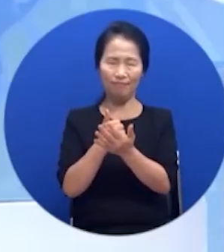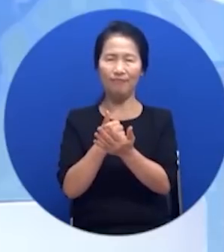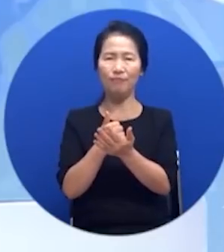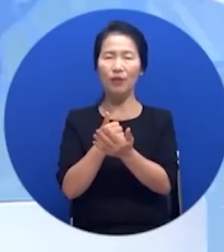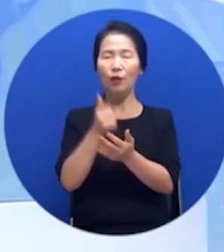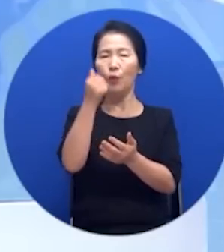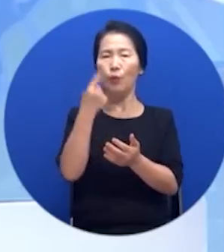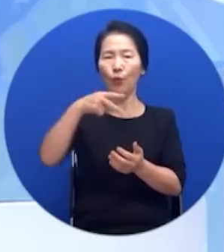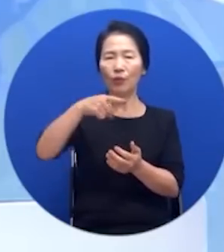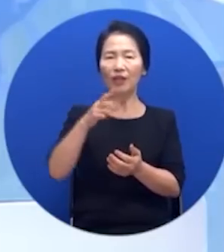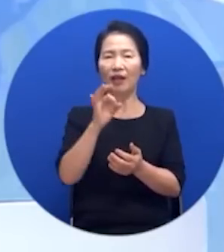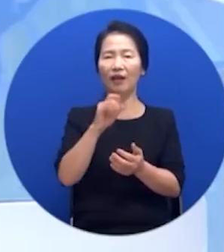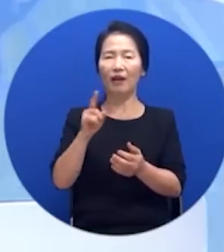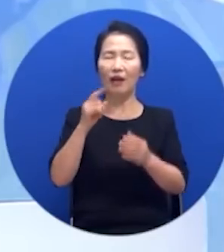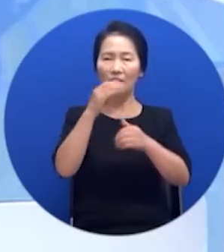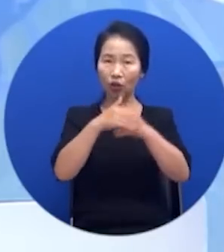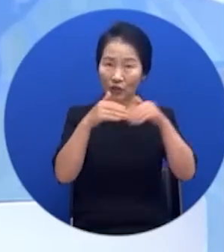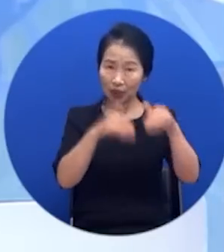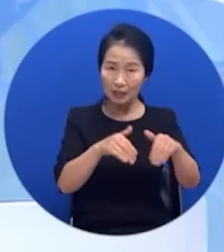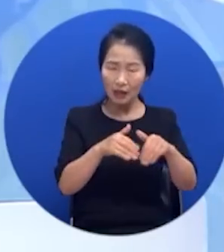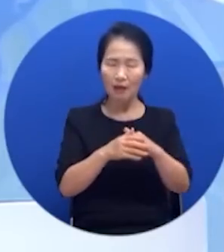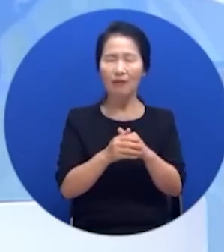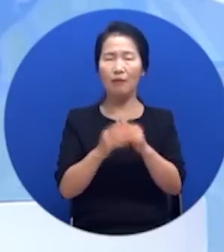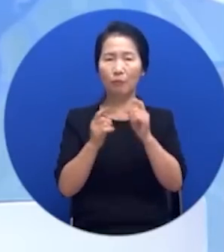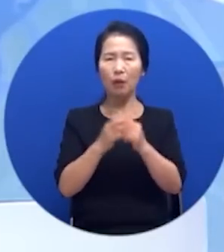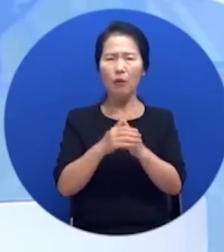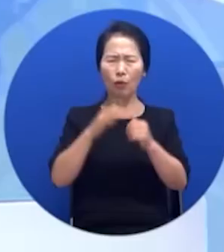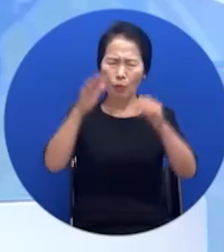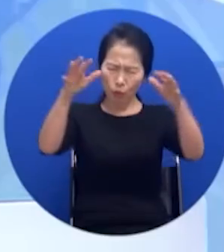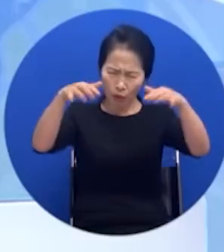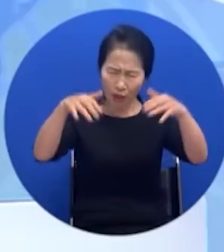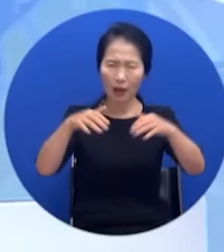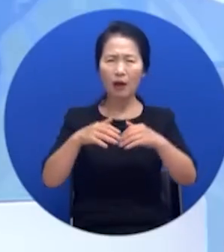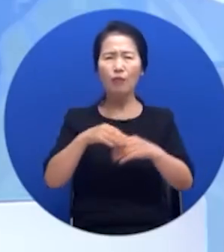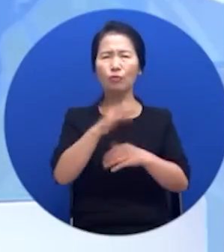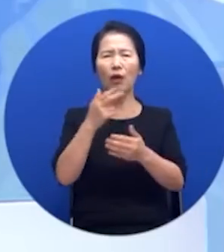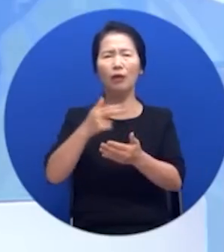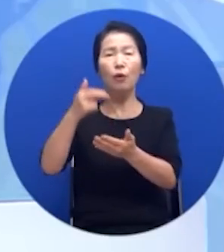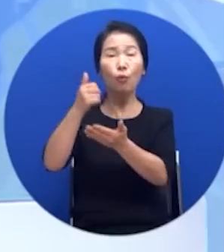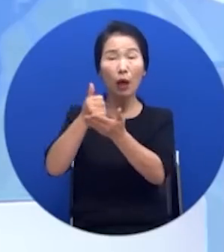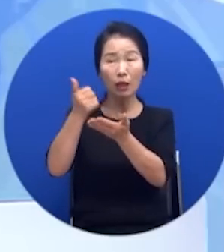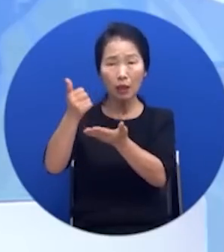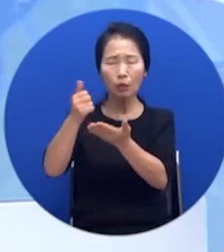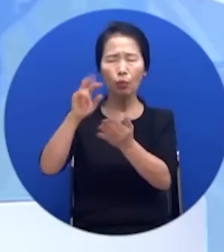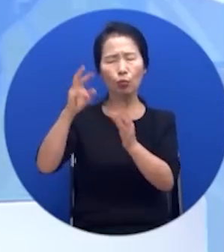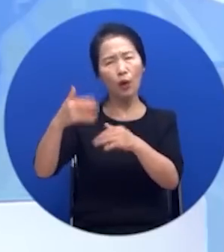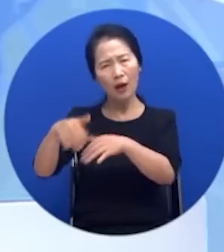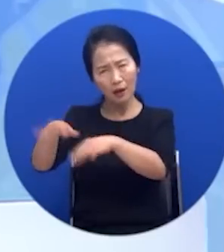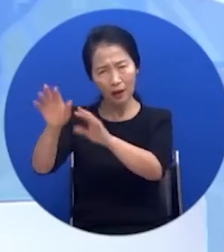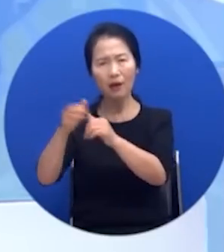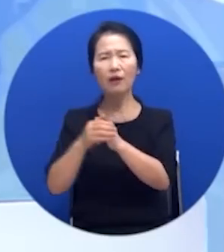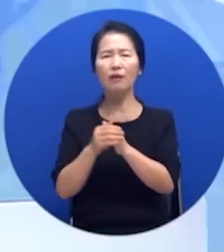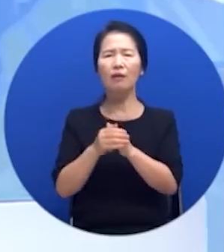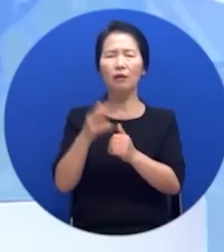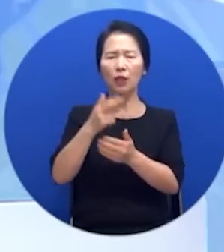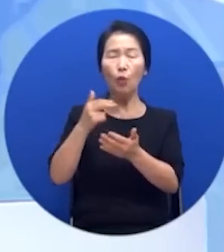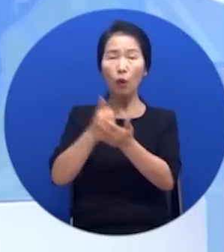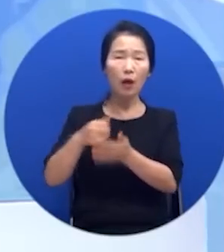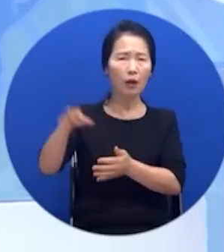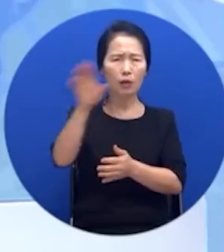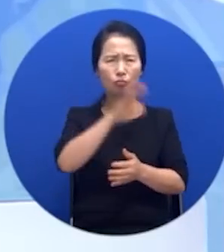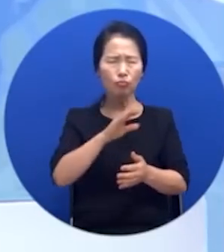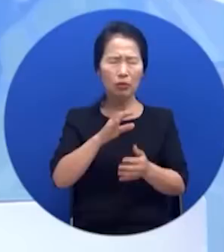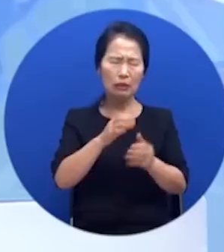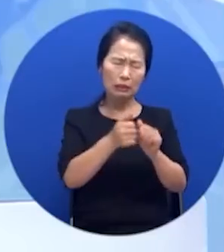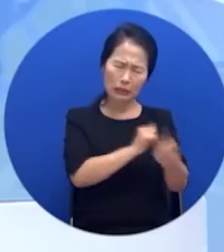호세아 선지자는 이렇게 외칩니다. 오라, 우리가 여호와께로 돌아가자. 여호와께서 우리를 찢으셨으나